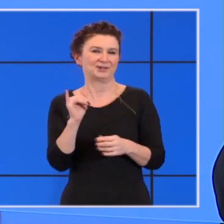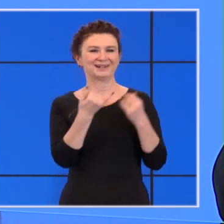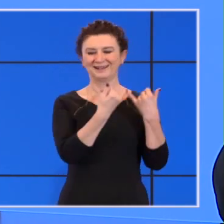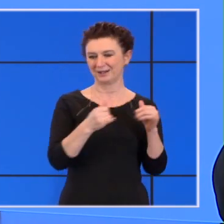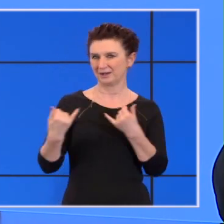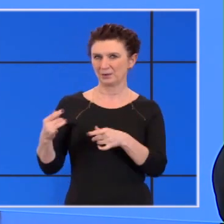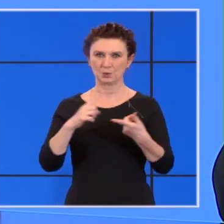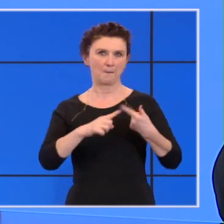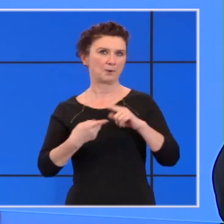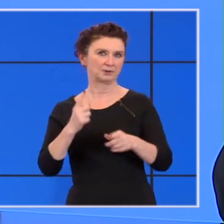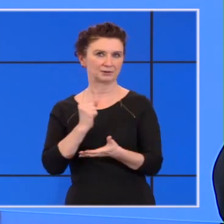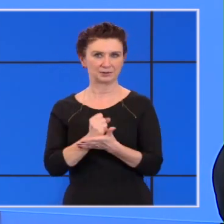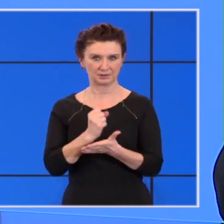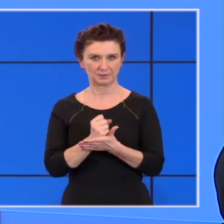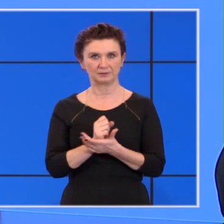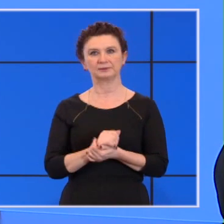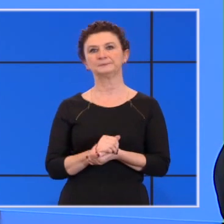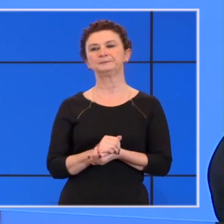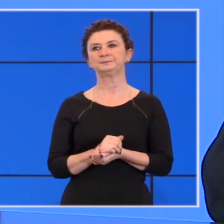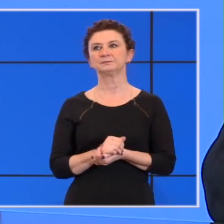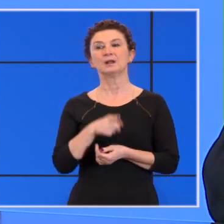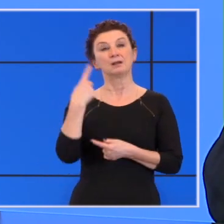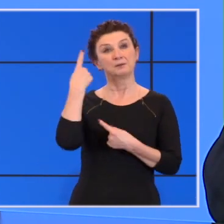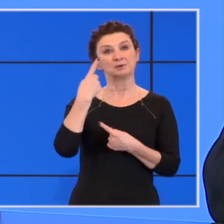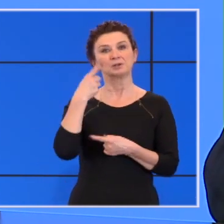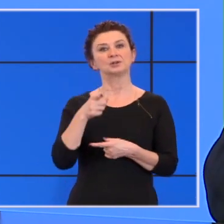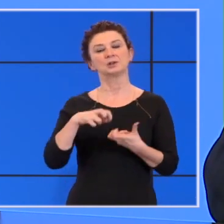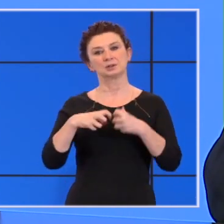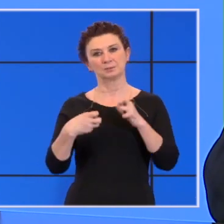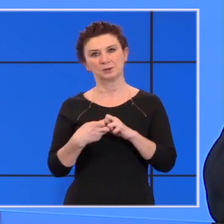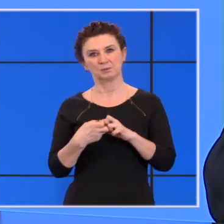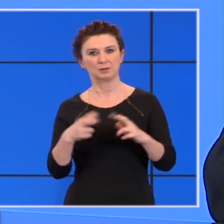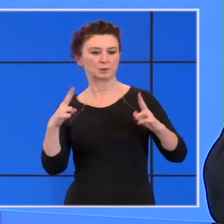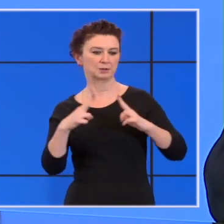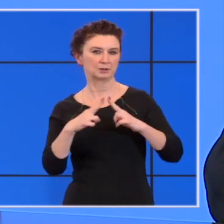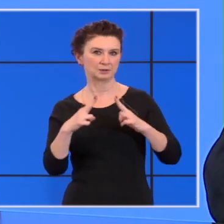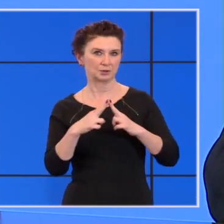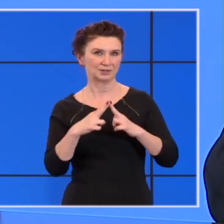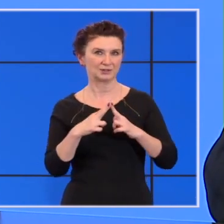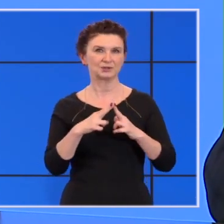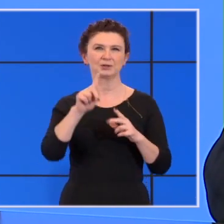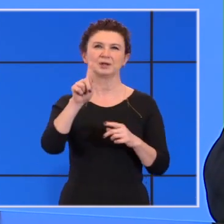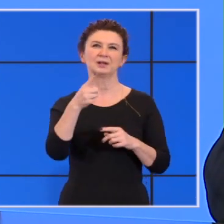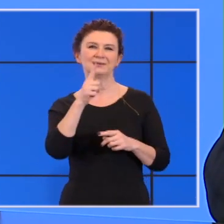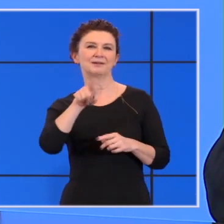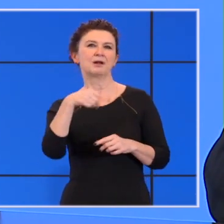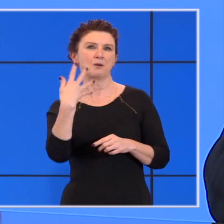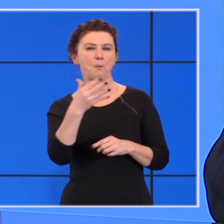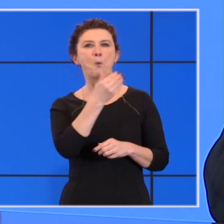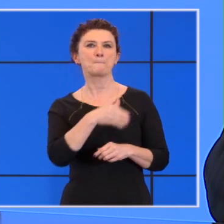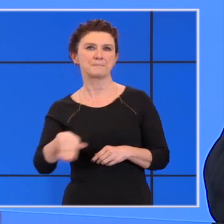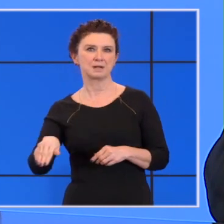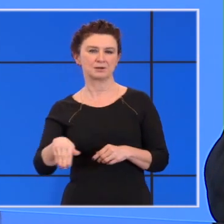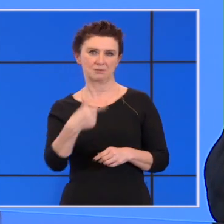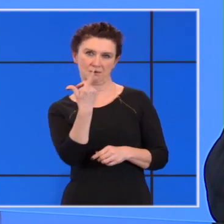politycznych w tej konkretnej sprawie, uważam, że jest to problem dotyczący, i tu powtórzę jeszcze raz, 1,5 miliona par w Polsce, a więc